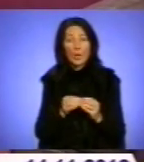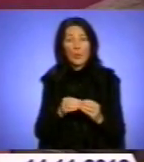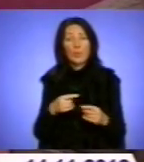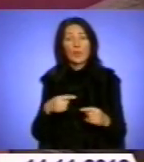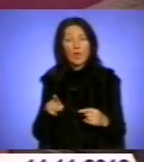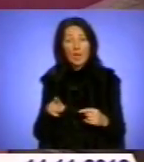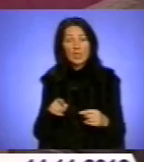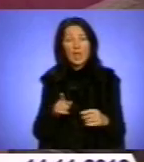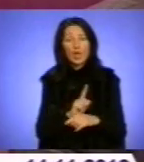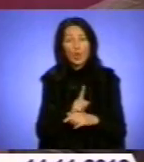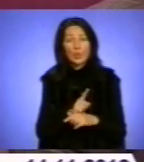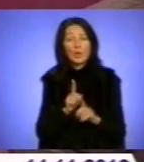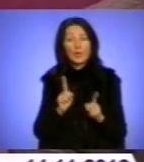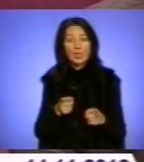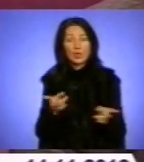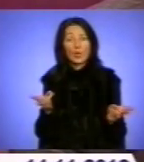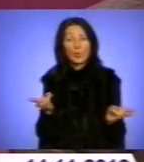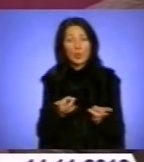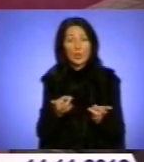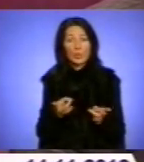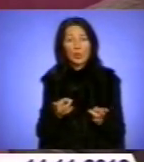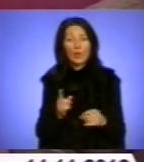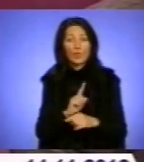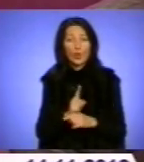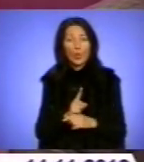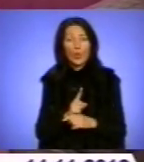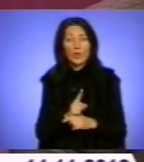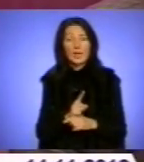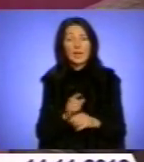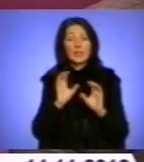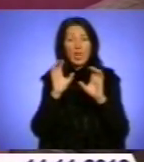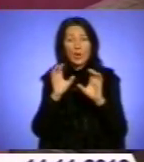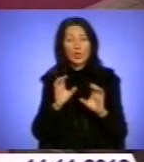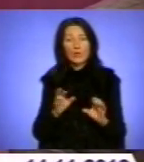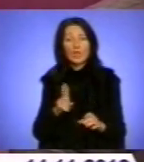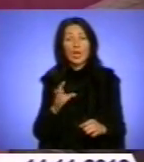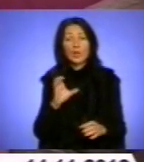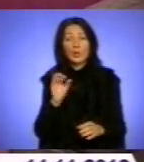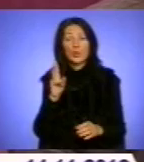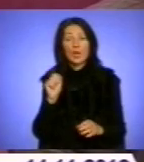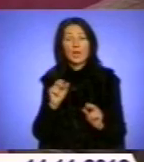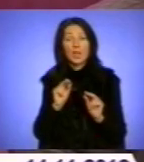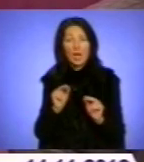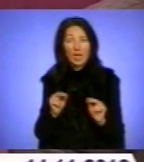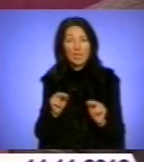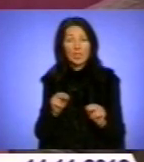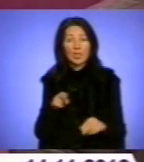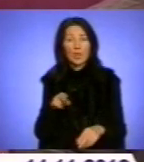решта нормативів дійсно потрібно унормовувати законодавчо як соціальні гарантії